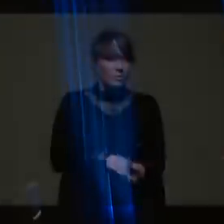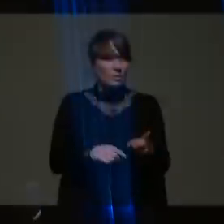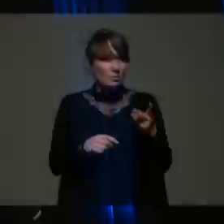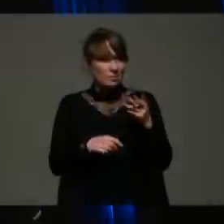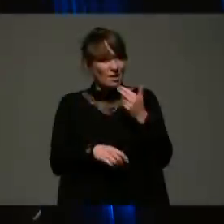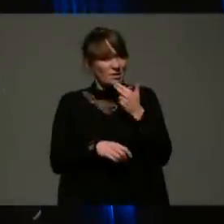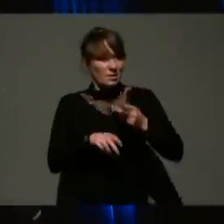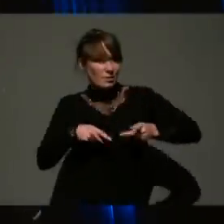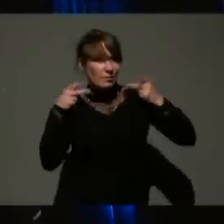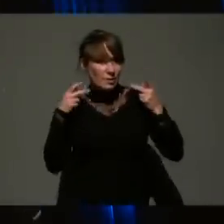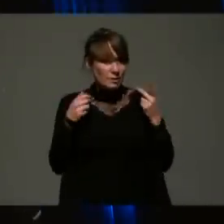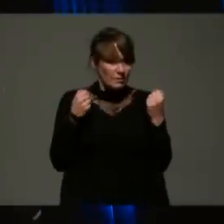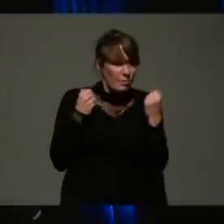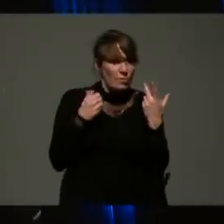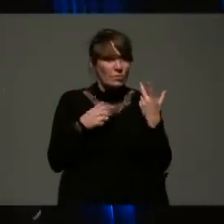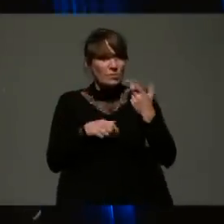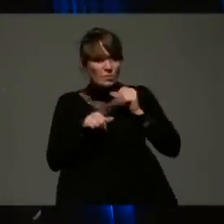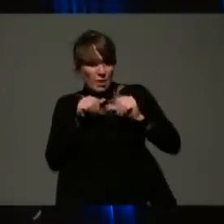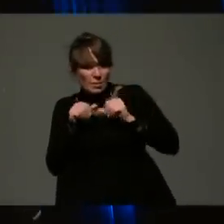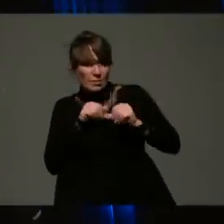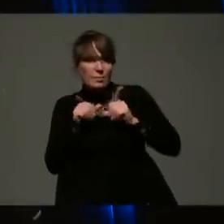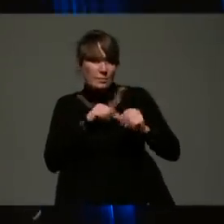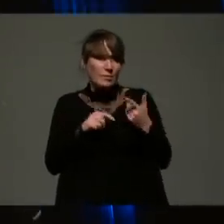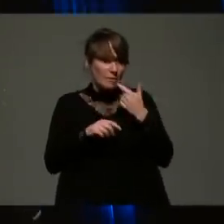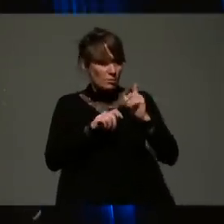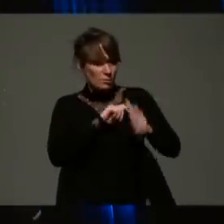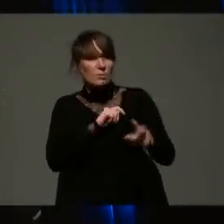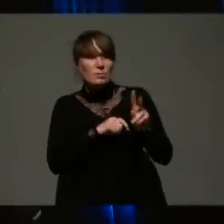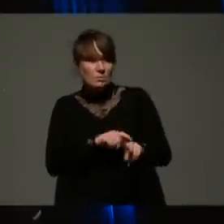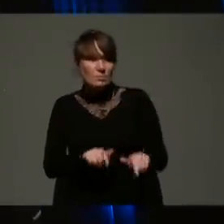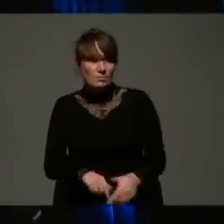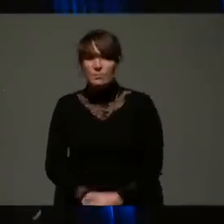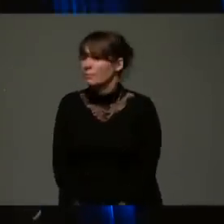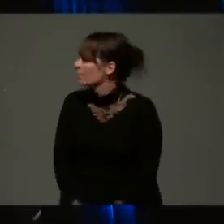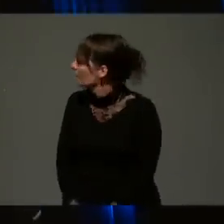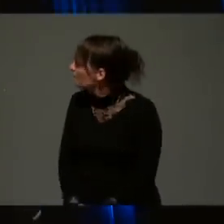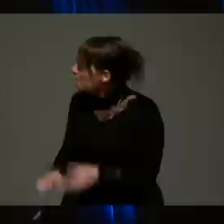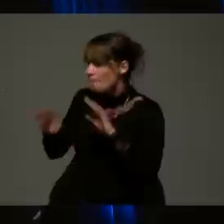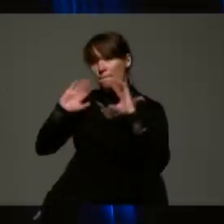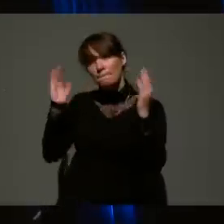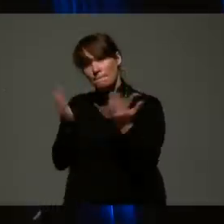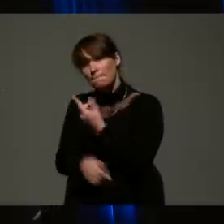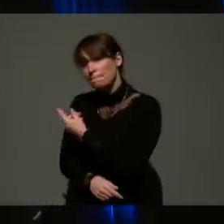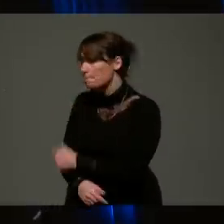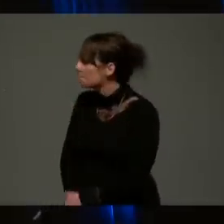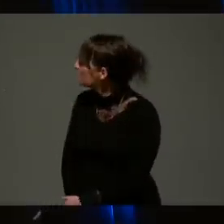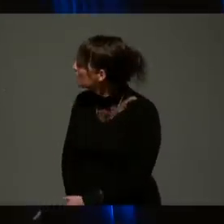de vie, sur la force, sur les symptômes de l'activité physique. Et au total, je reprends